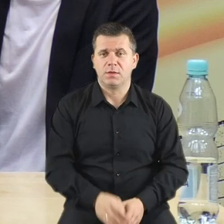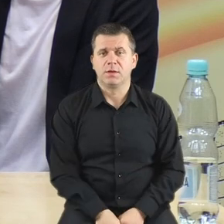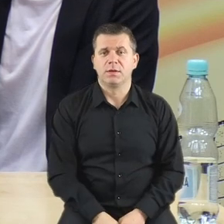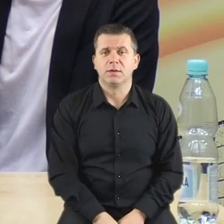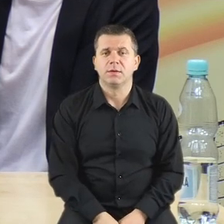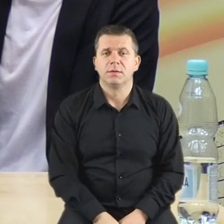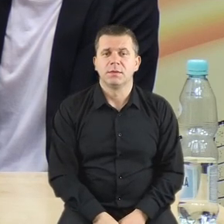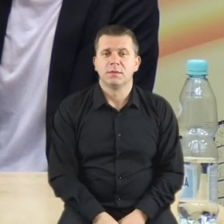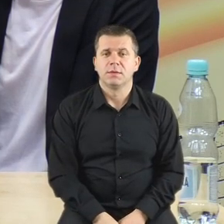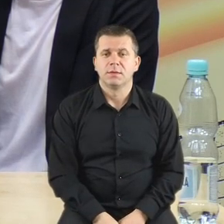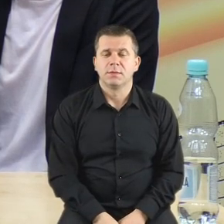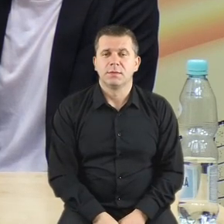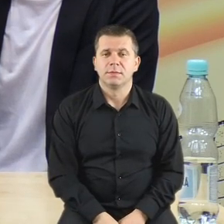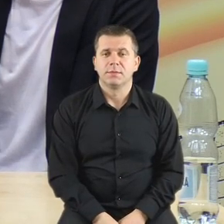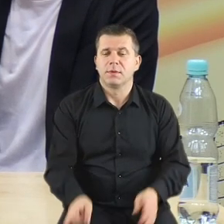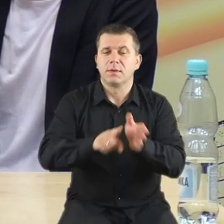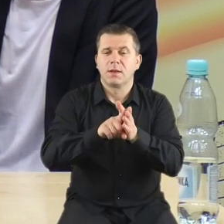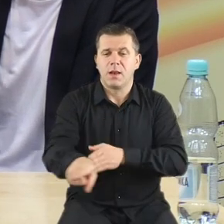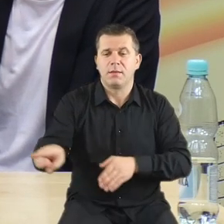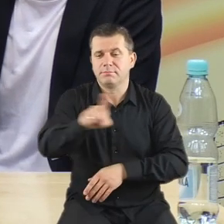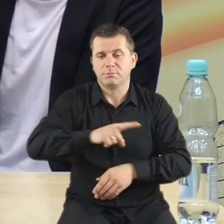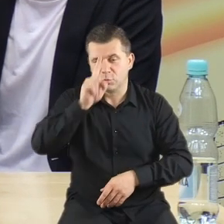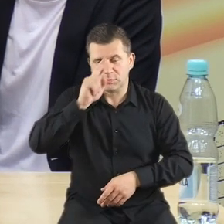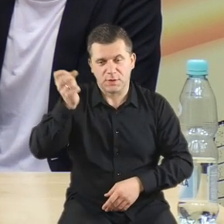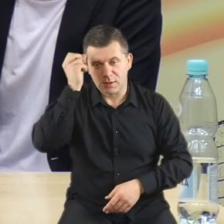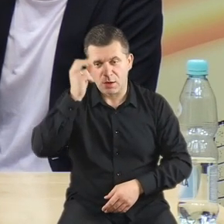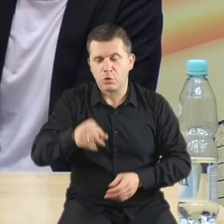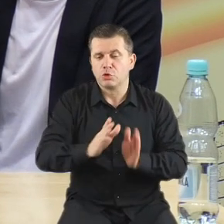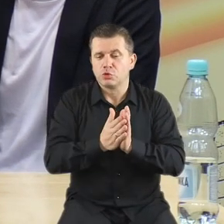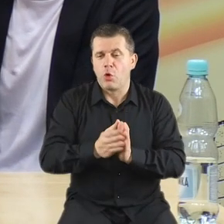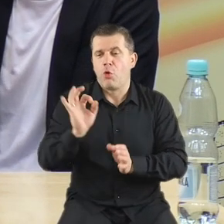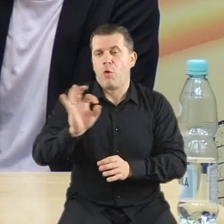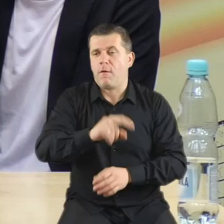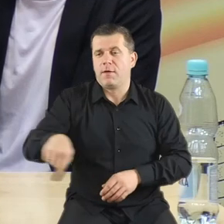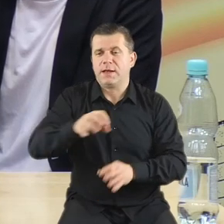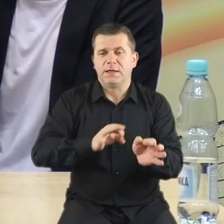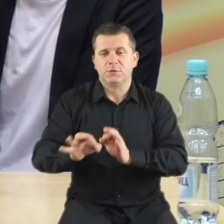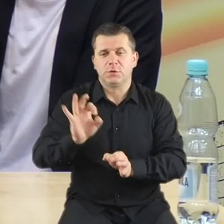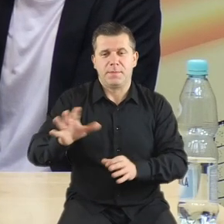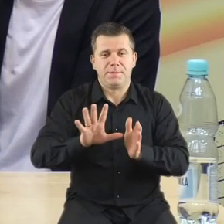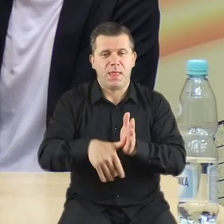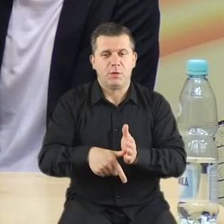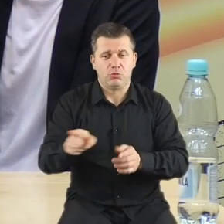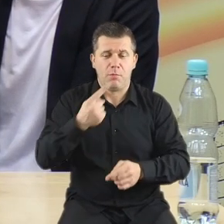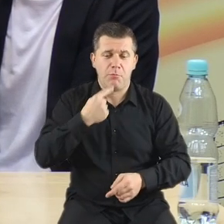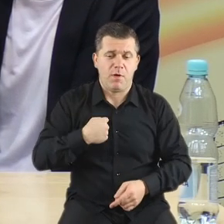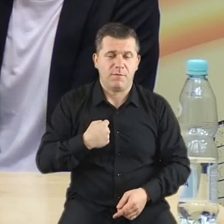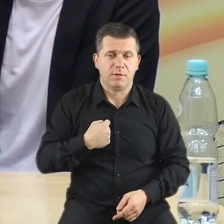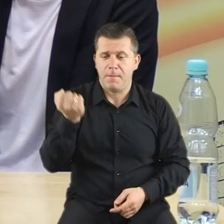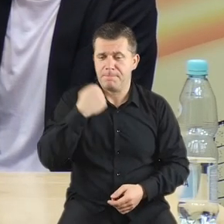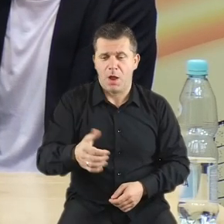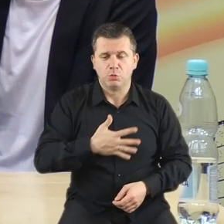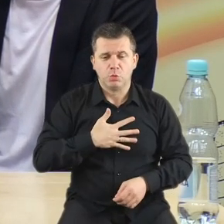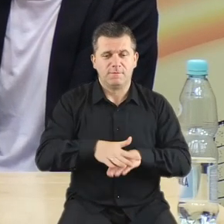A dla Tarnowian to jest książka o ich mieście. To mi powiedzieli i to było bardzo wzruszające.